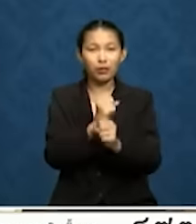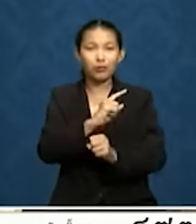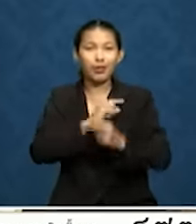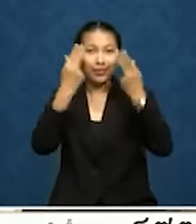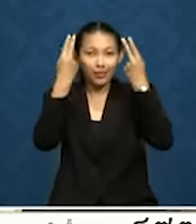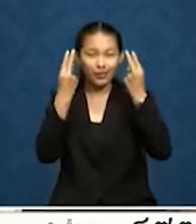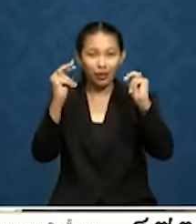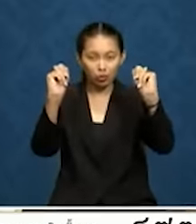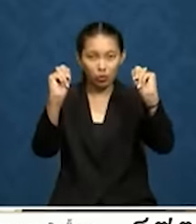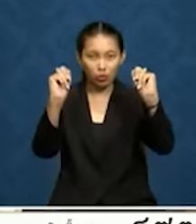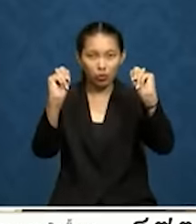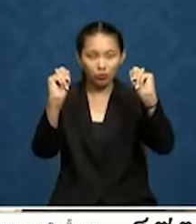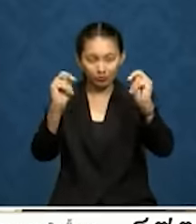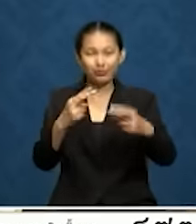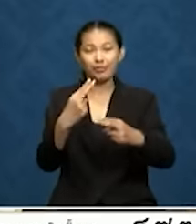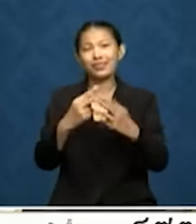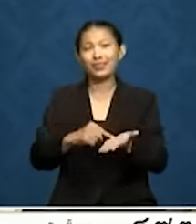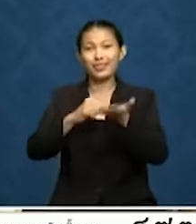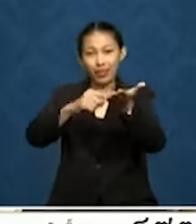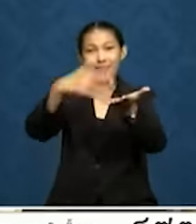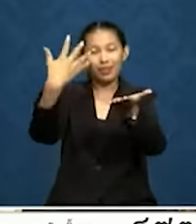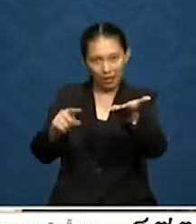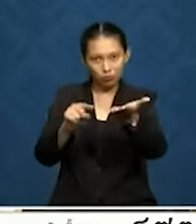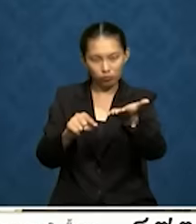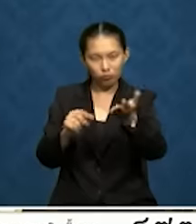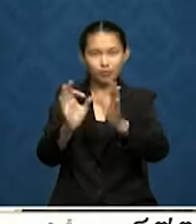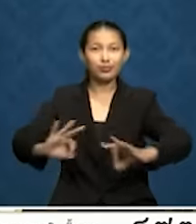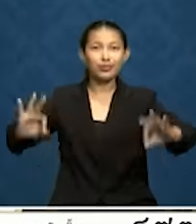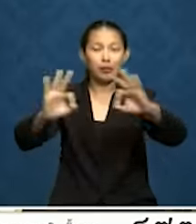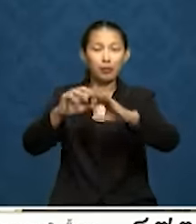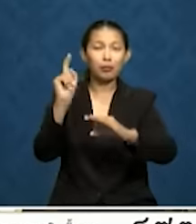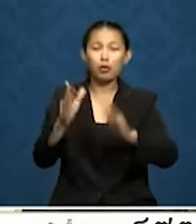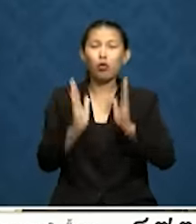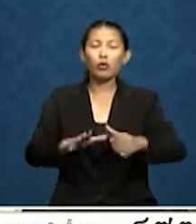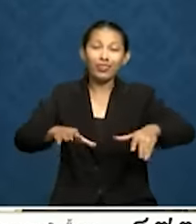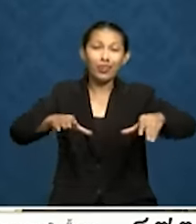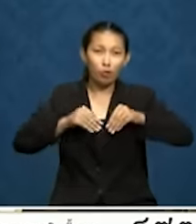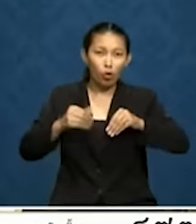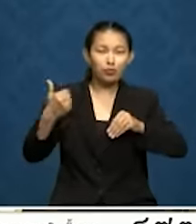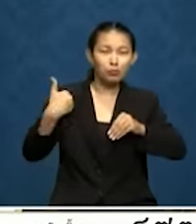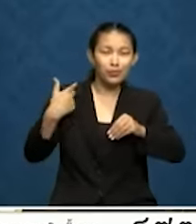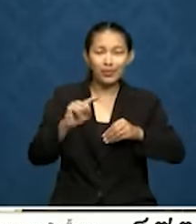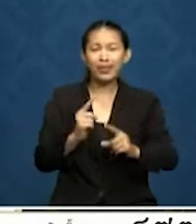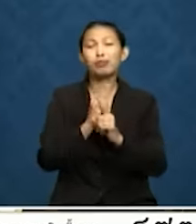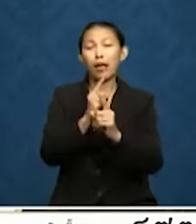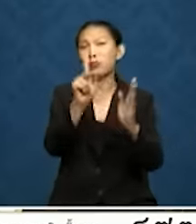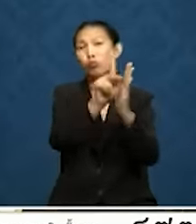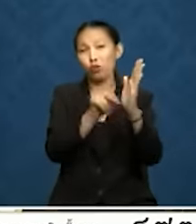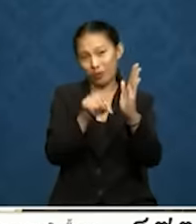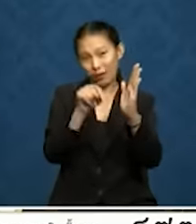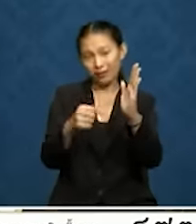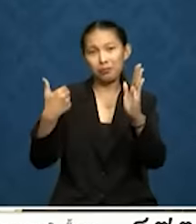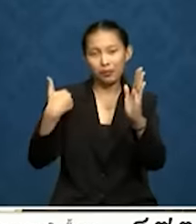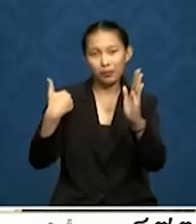รีเนี่ยมีการเสนอแล้วนะครับและที่สำคัญก็คือมีผู้รับรองนะครับที่ชอบด้วยกฎหมายแล้ว